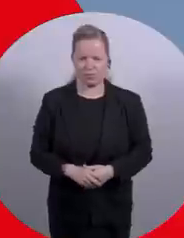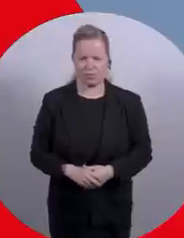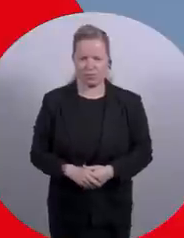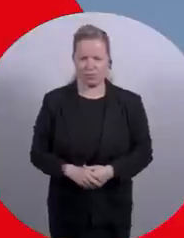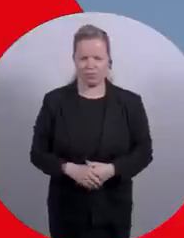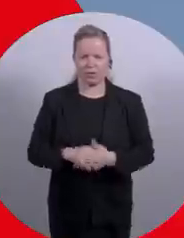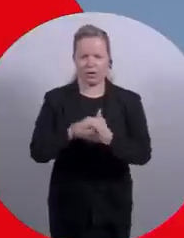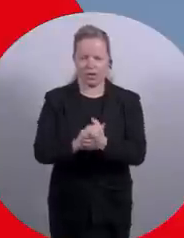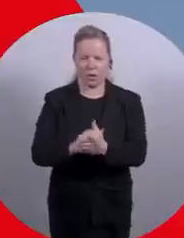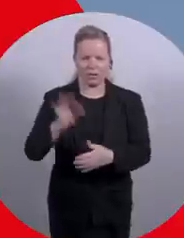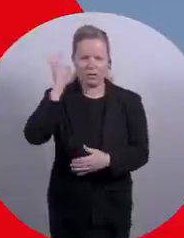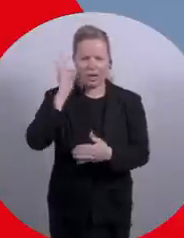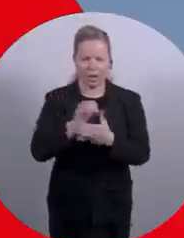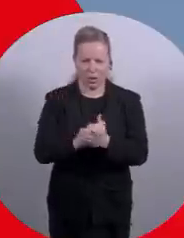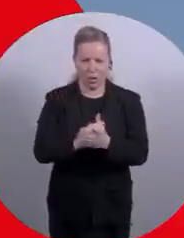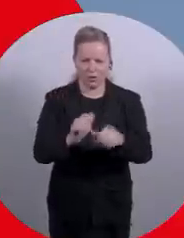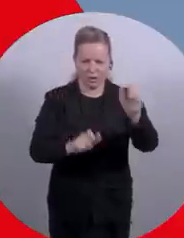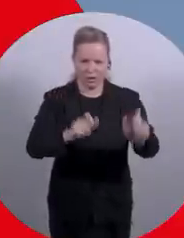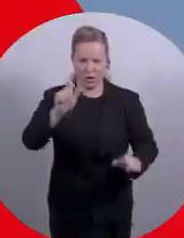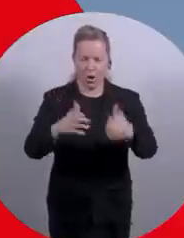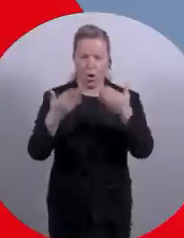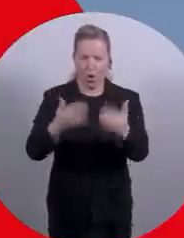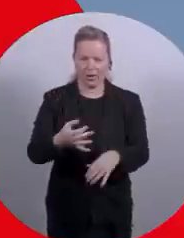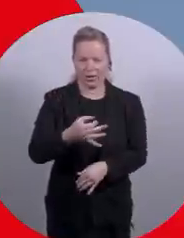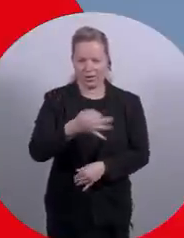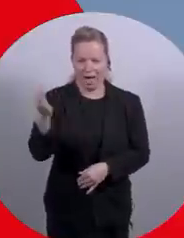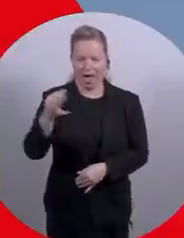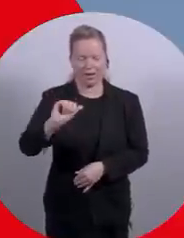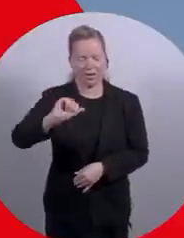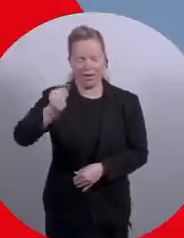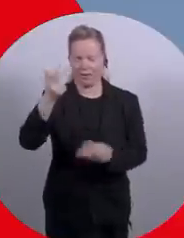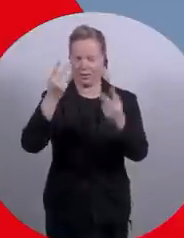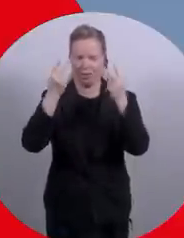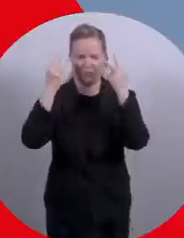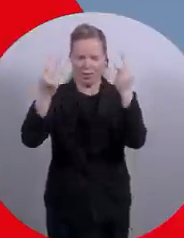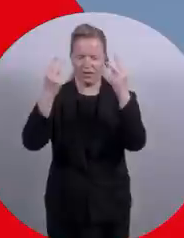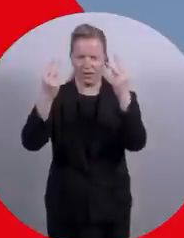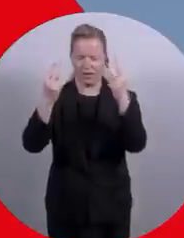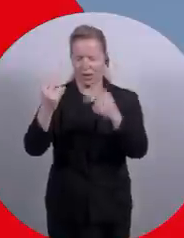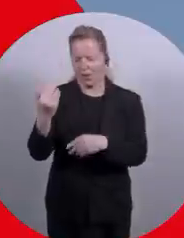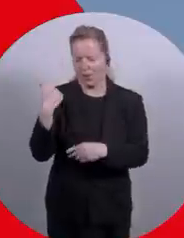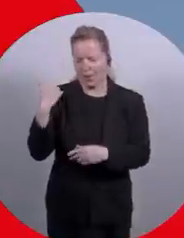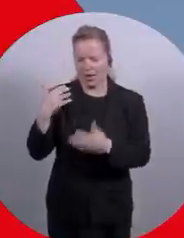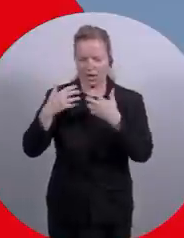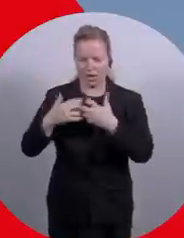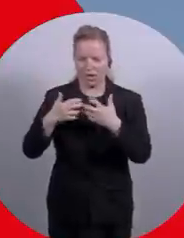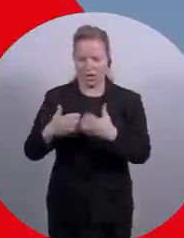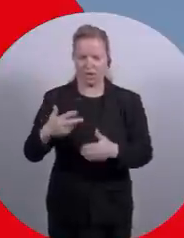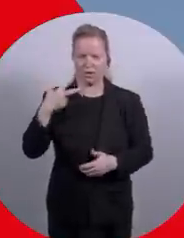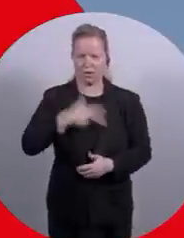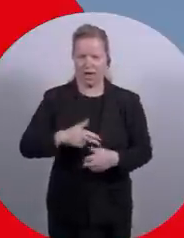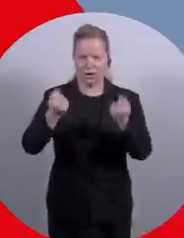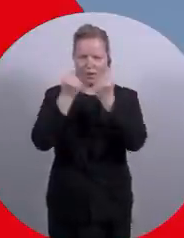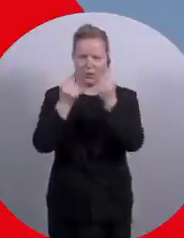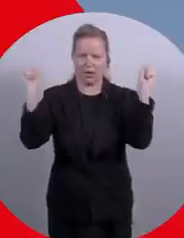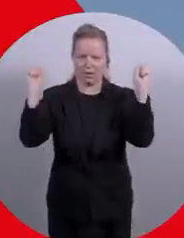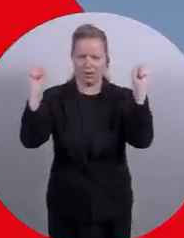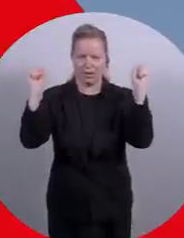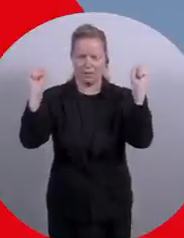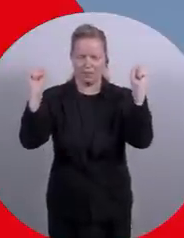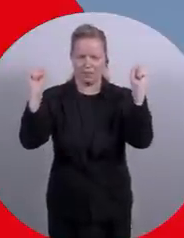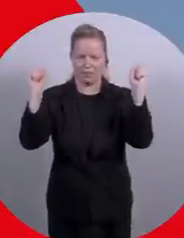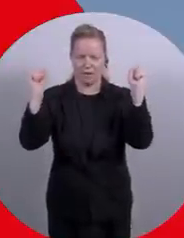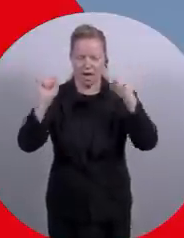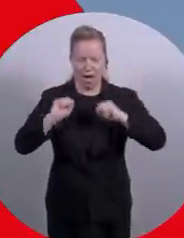und Genossen der heutige Tag ist ein zentraler in der jüngeren Geschichte der Sozialdemokratie unter